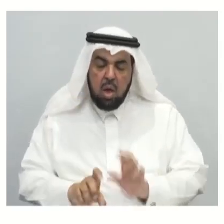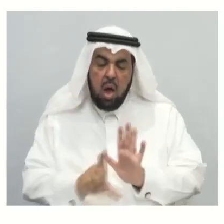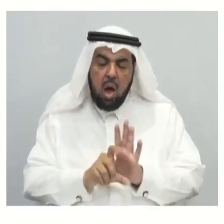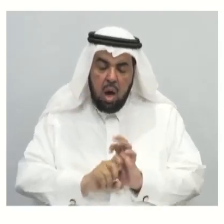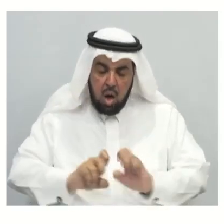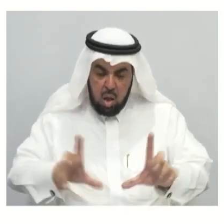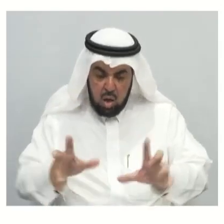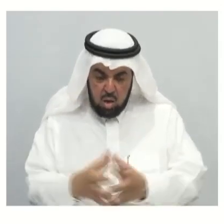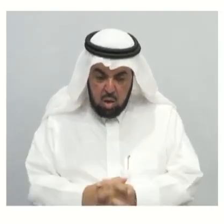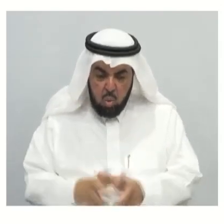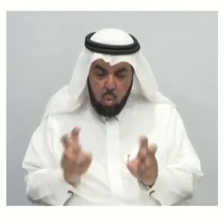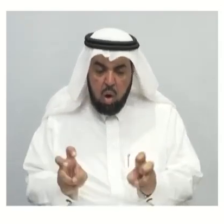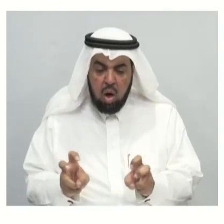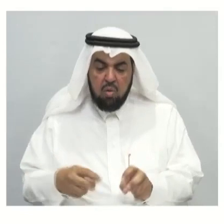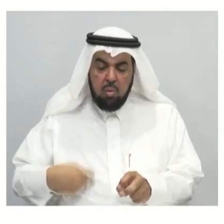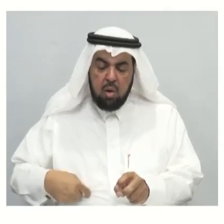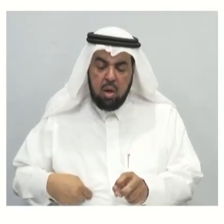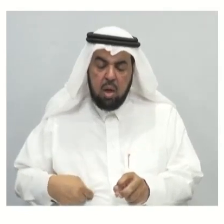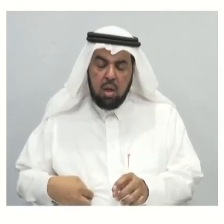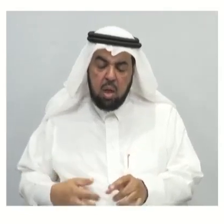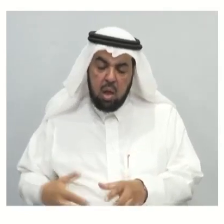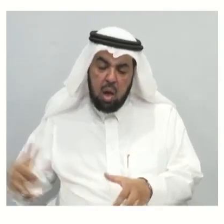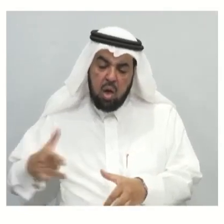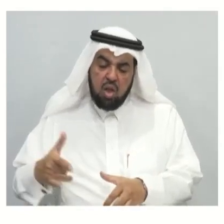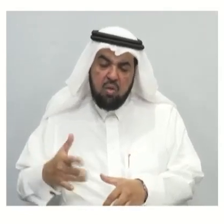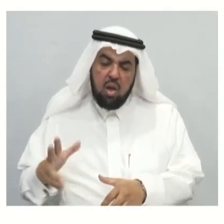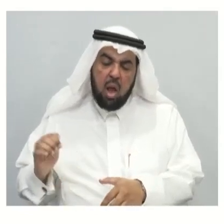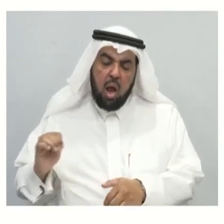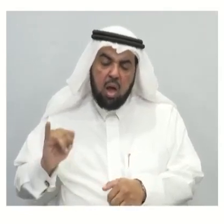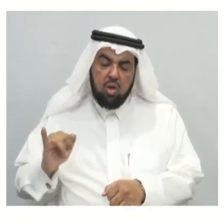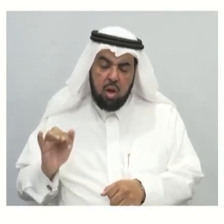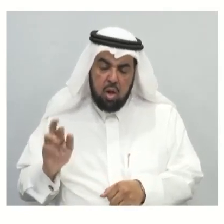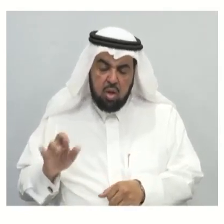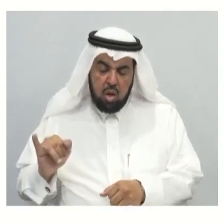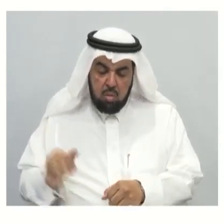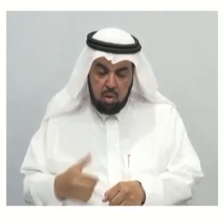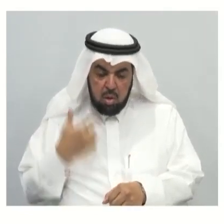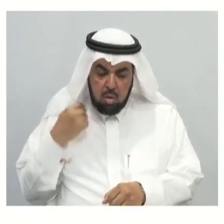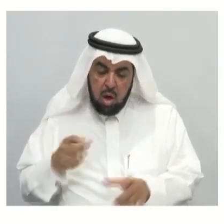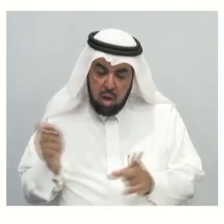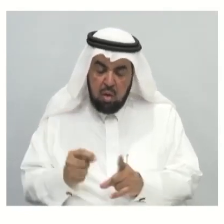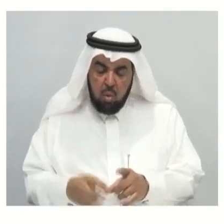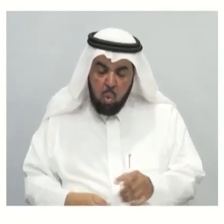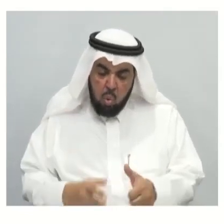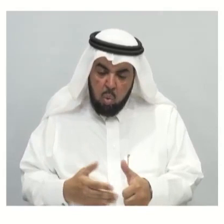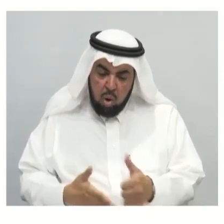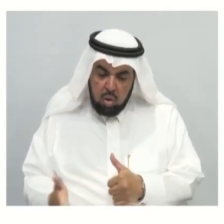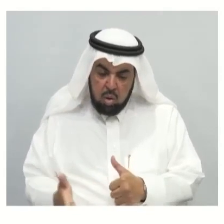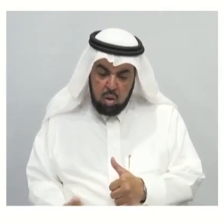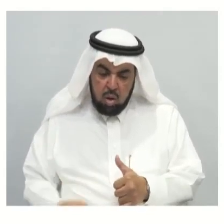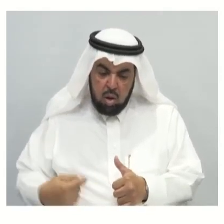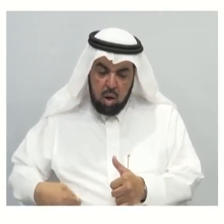المشاركه لها وقف عمليات عاصفه الحزم بعد تحقيق العمليه لاهدافها وانطلاق